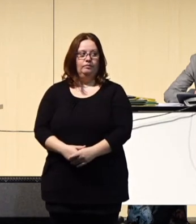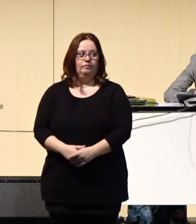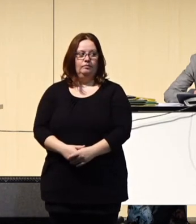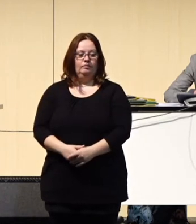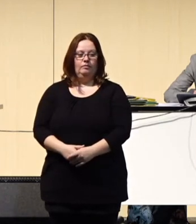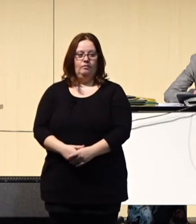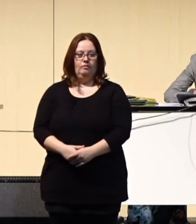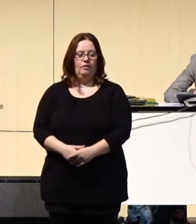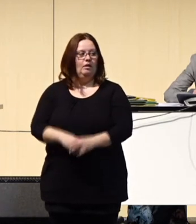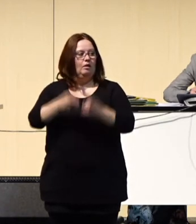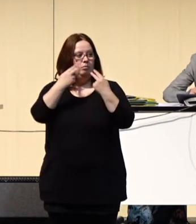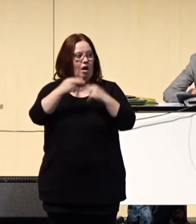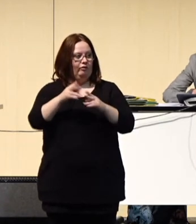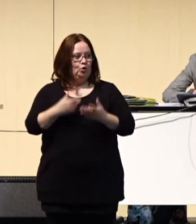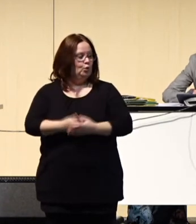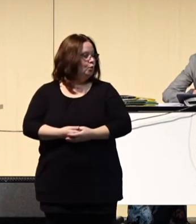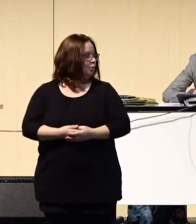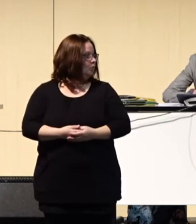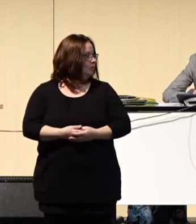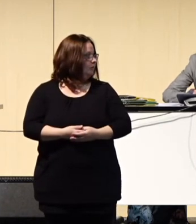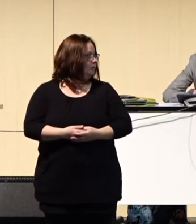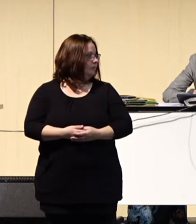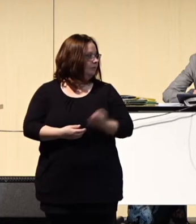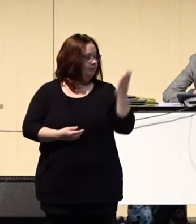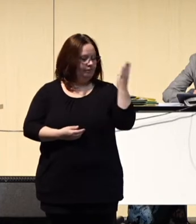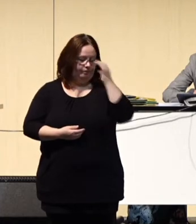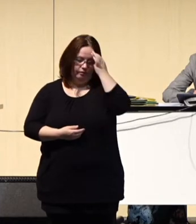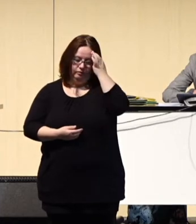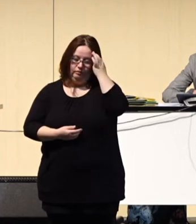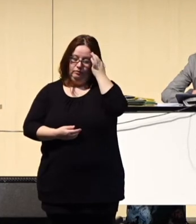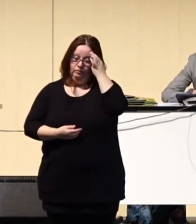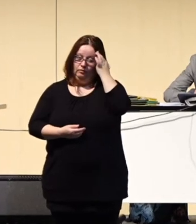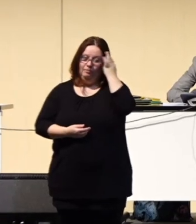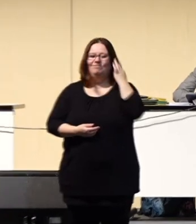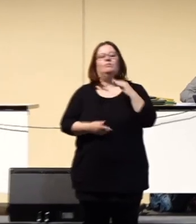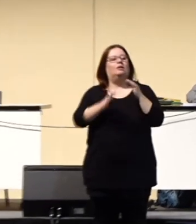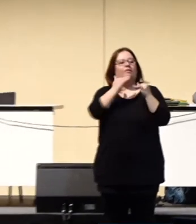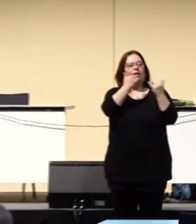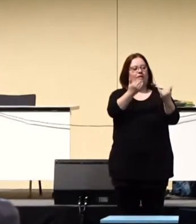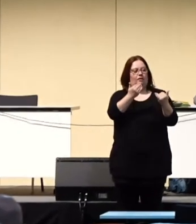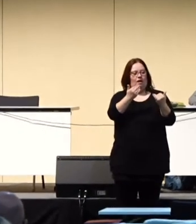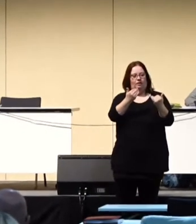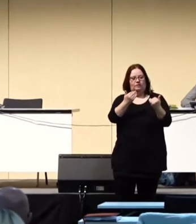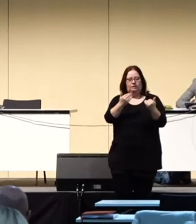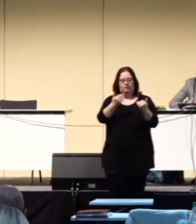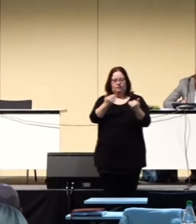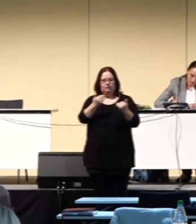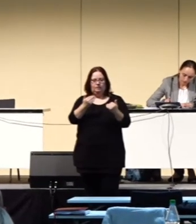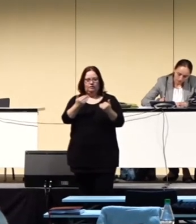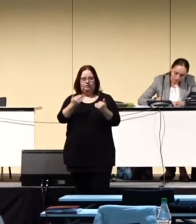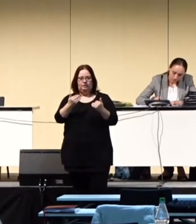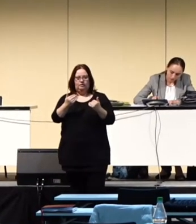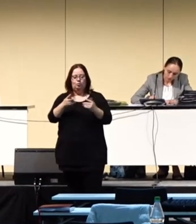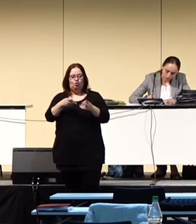Die Beantwortung übernimmt der erste Bürgermeister, Herr Siedl. Ja, vielen Dank, sehr geehrter Herr Schmählich. Es